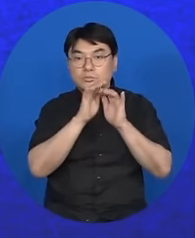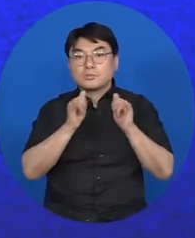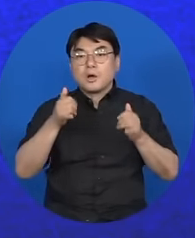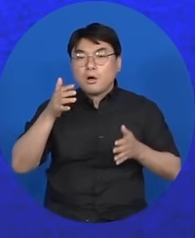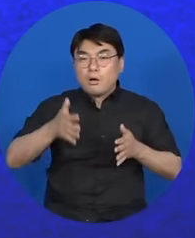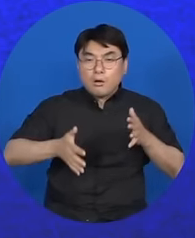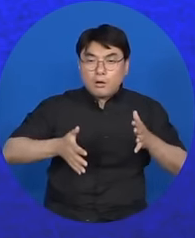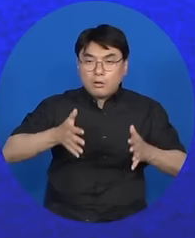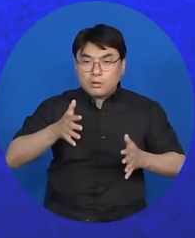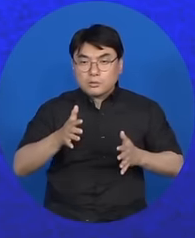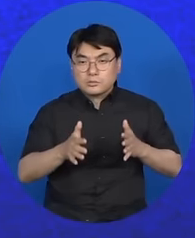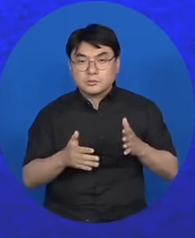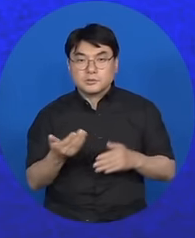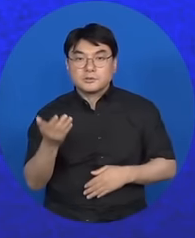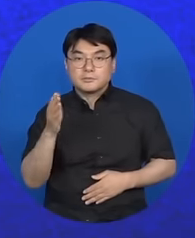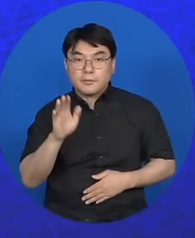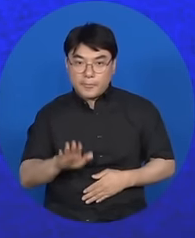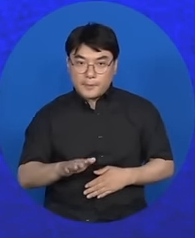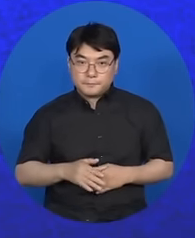지럽지 못하고 그랬지만